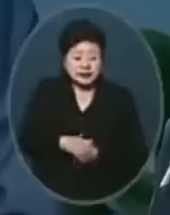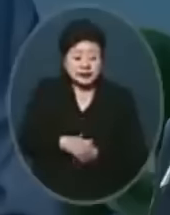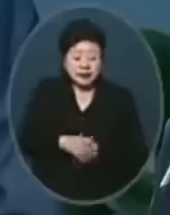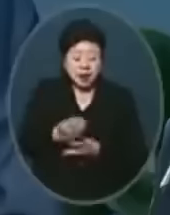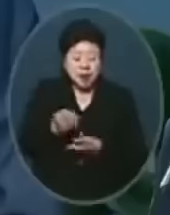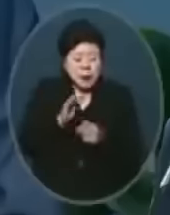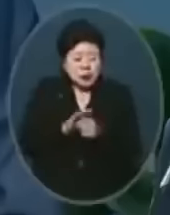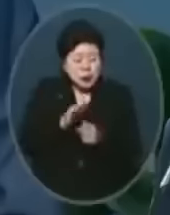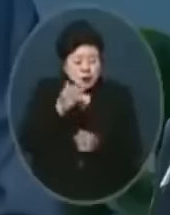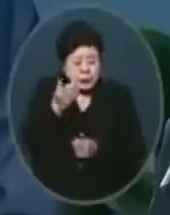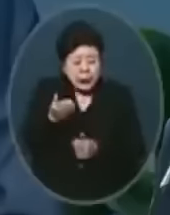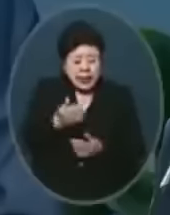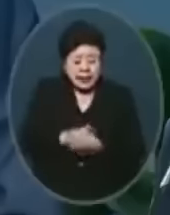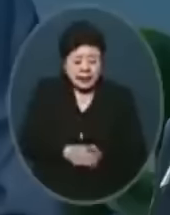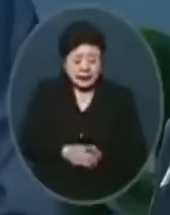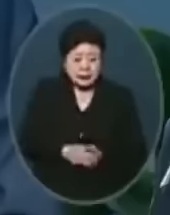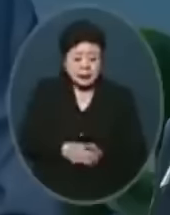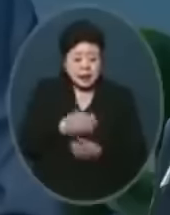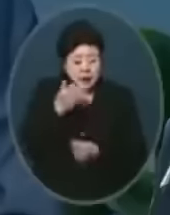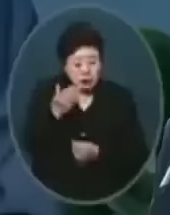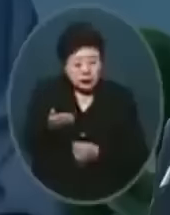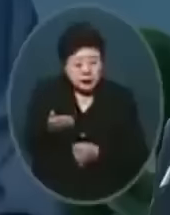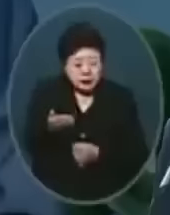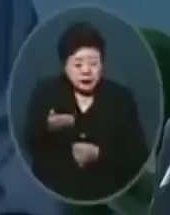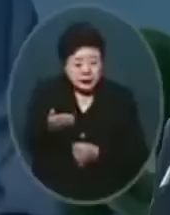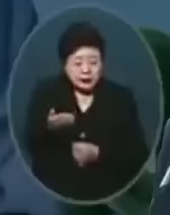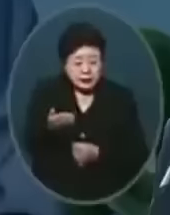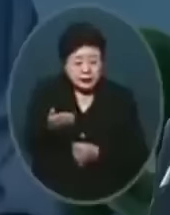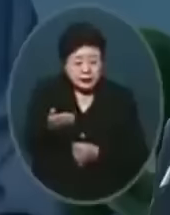얼마나 도와주었다. 여러분의